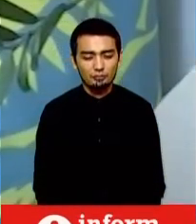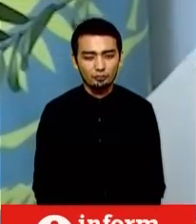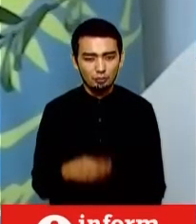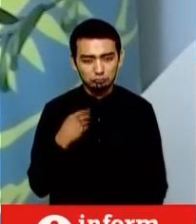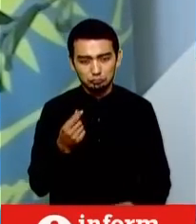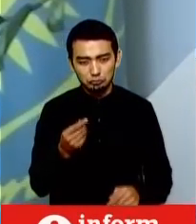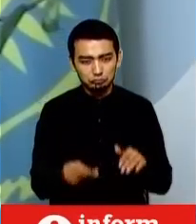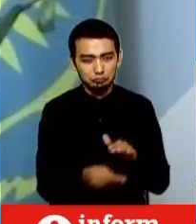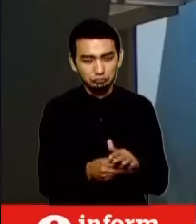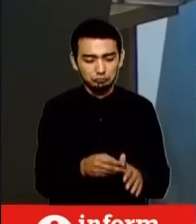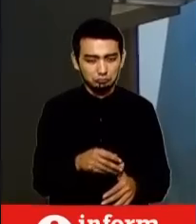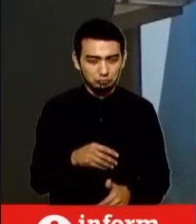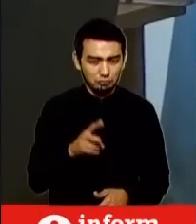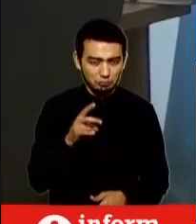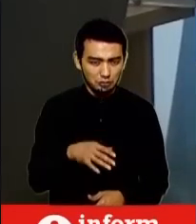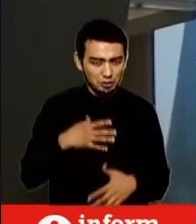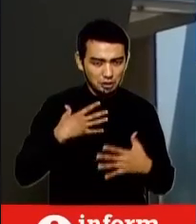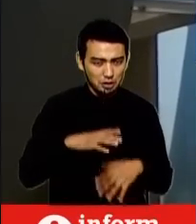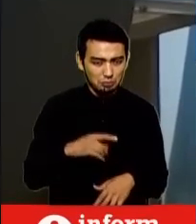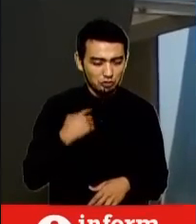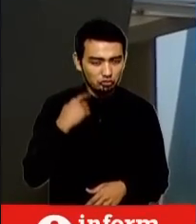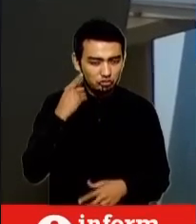Ақша сұнған дегенді естімеппін. Ол